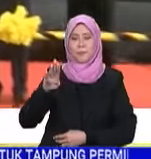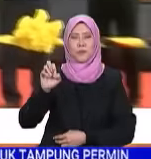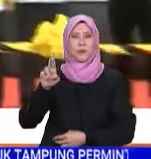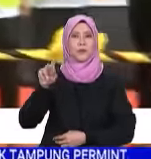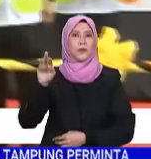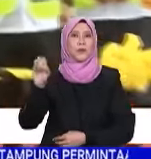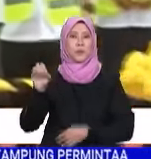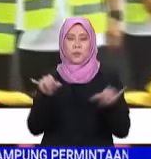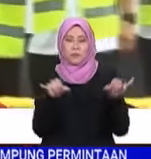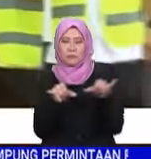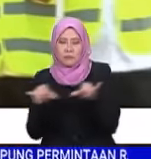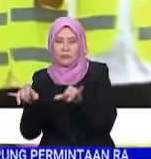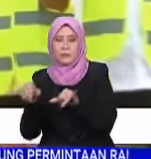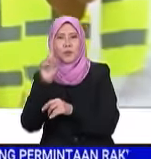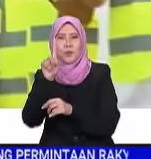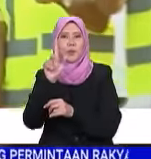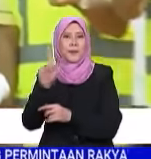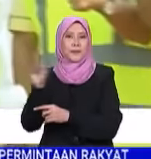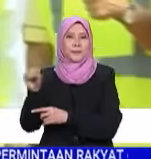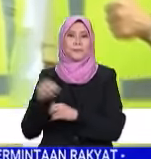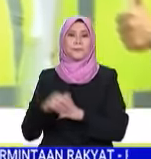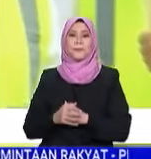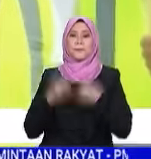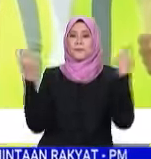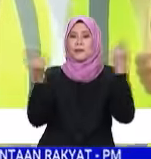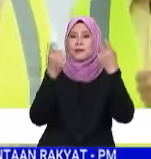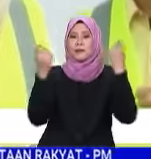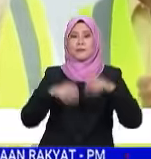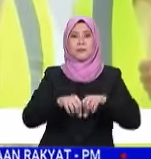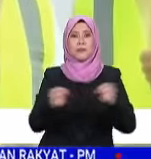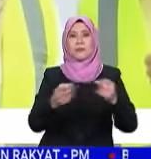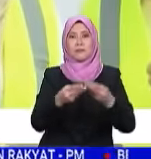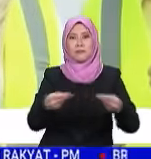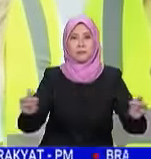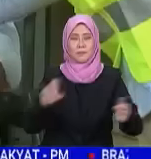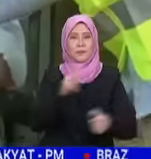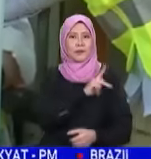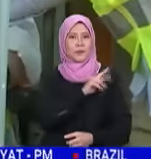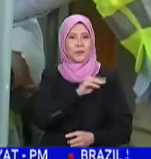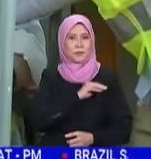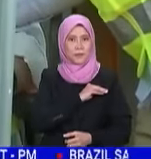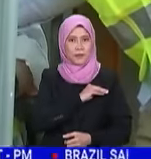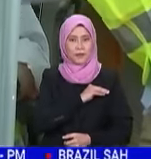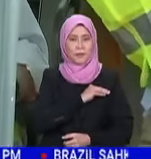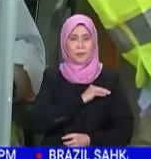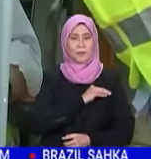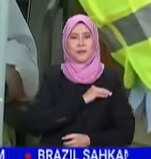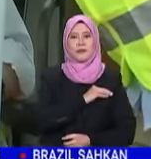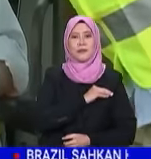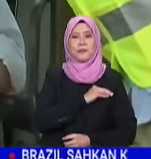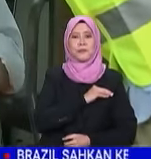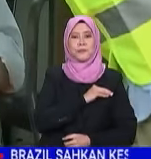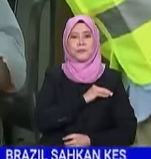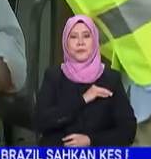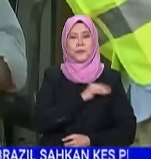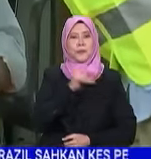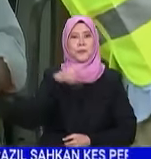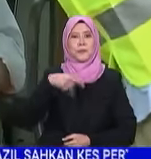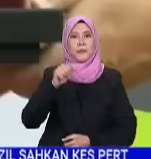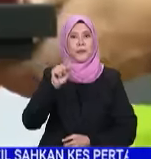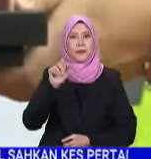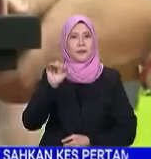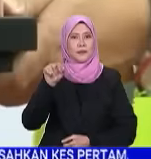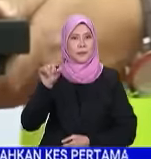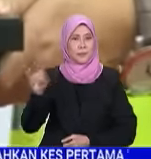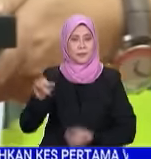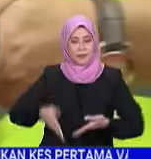1 km Majlis pecah tanah projek disempurnakan oleh ketua menteri Datuk patinggi Tan Sri Abang johri tonopeng di Jalan Tun